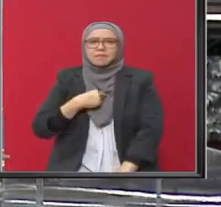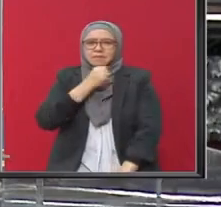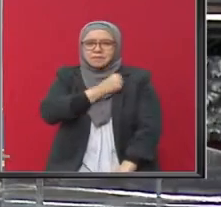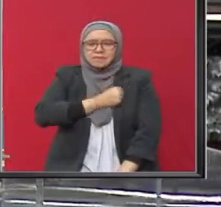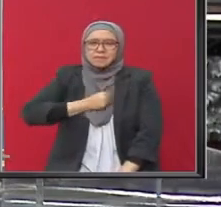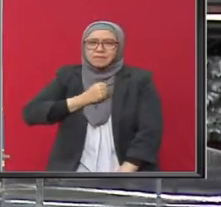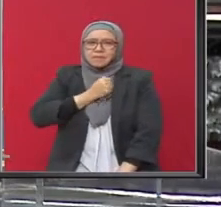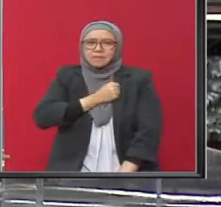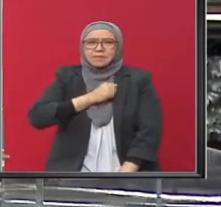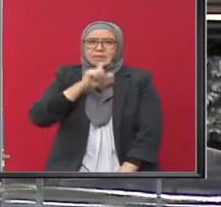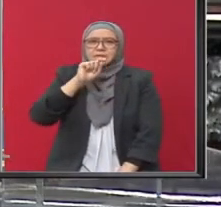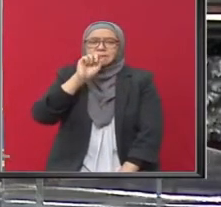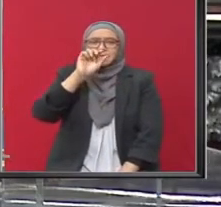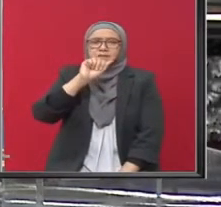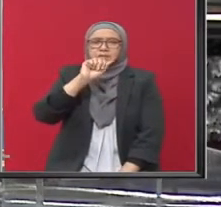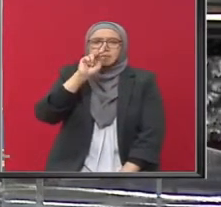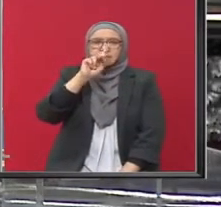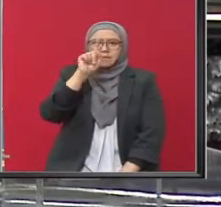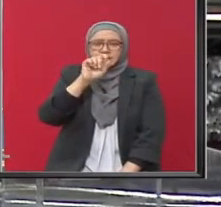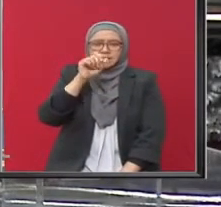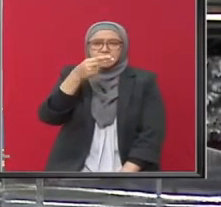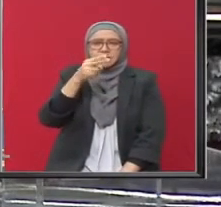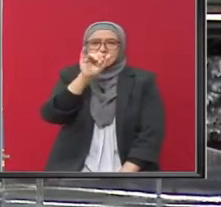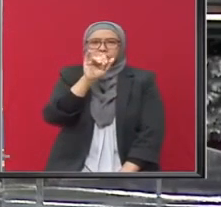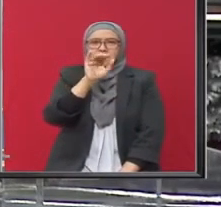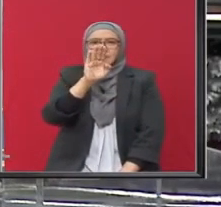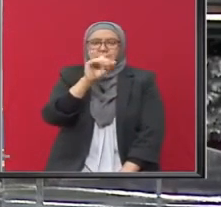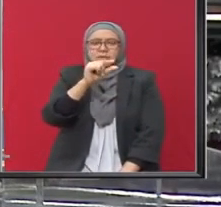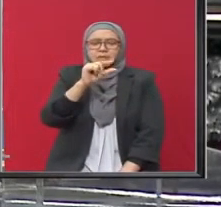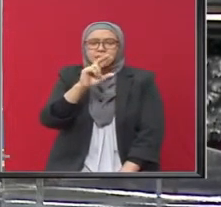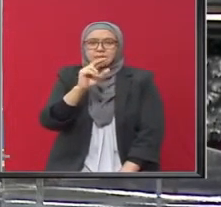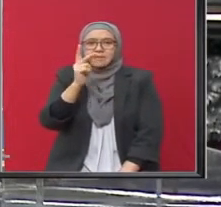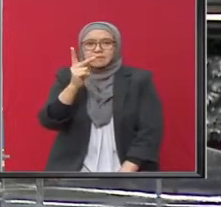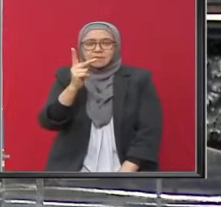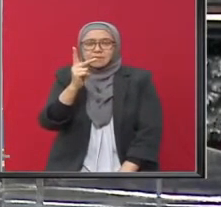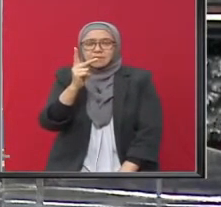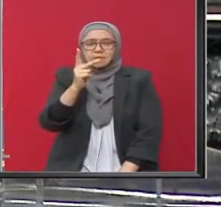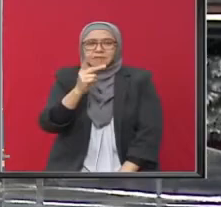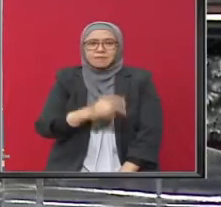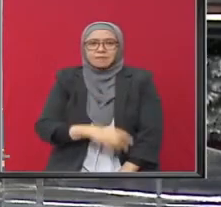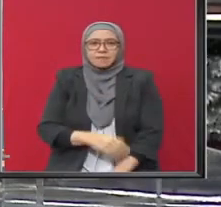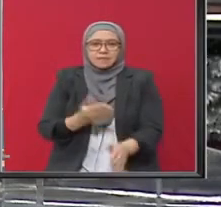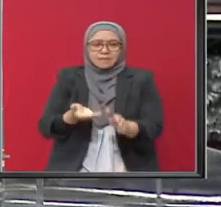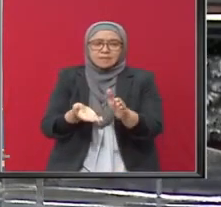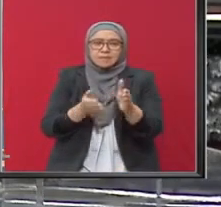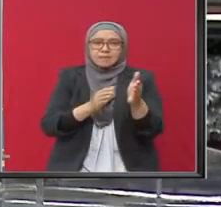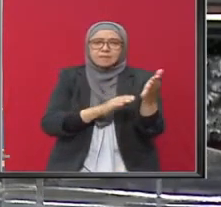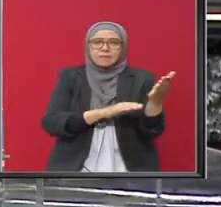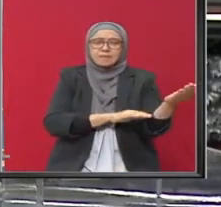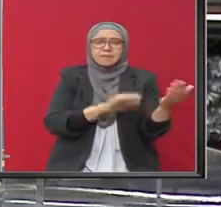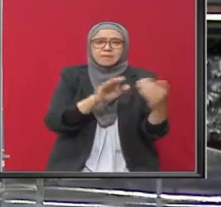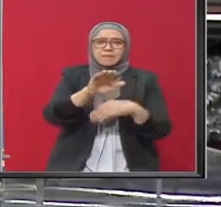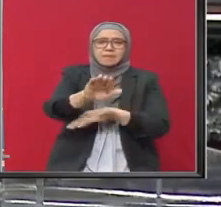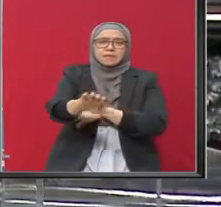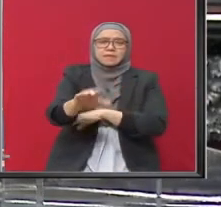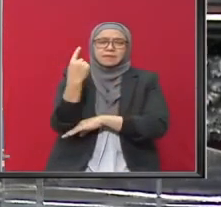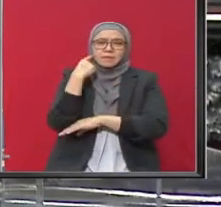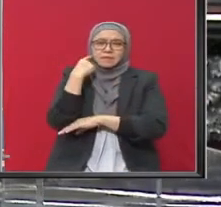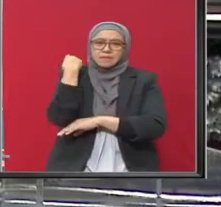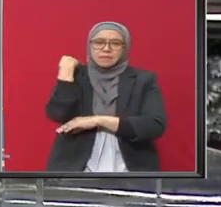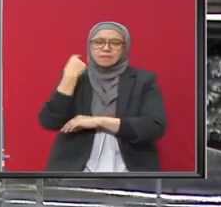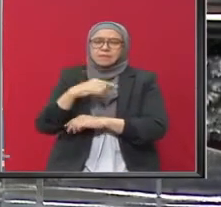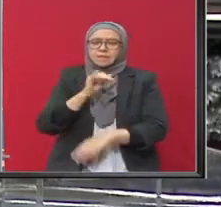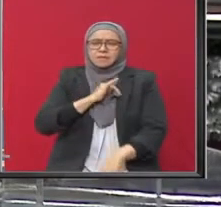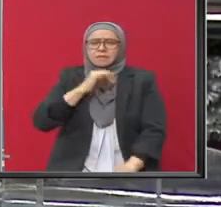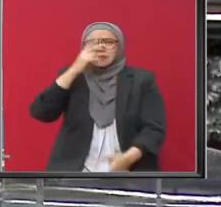almarhum Yang Berhormat Gerik, Yang Berhormat Datuk Hasbullah Osman yang telah pulang ke Rahmatullah petang semalam. Saya mengenali